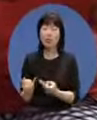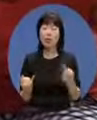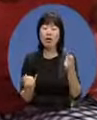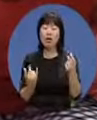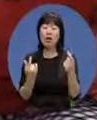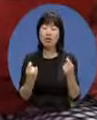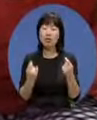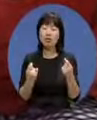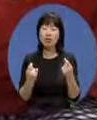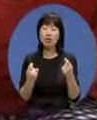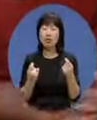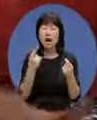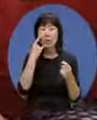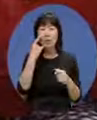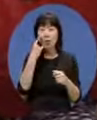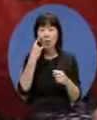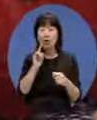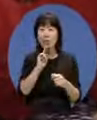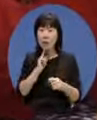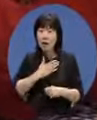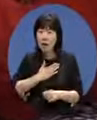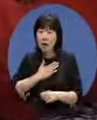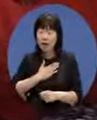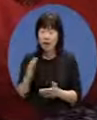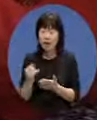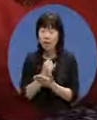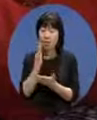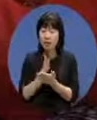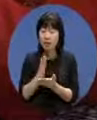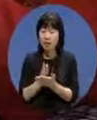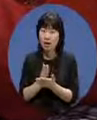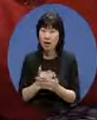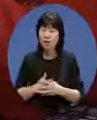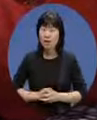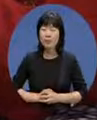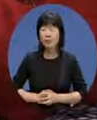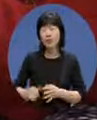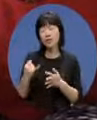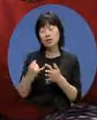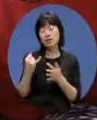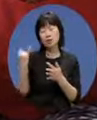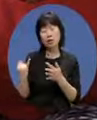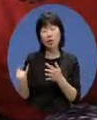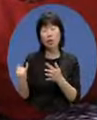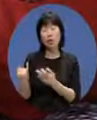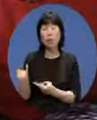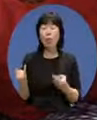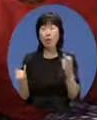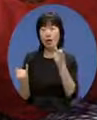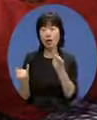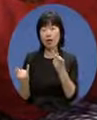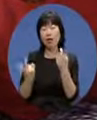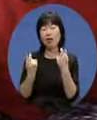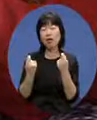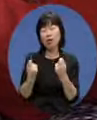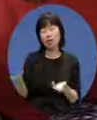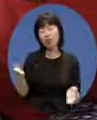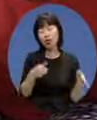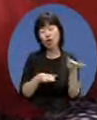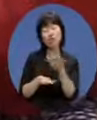같이 개자 이렇게 좋게 얘기해야 뺏지는 거 아니야 뺏 시지 마 지니 오빠 다지